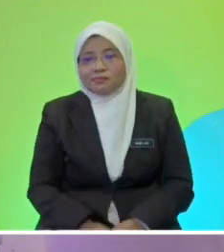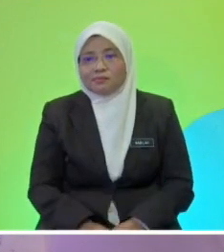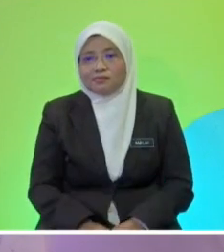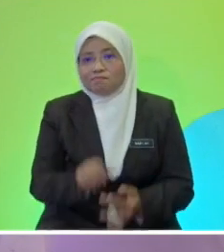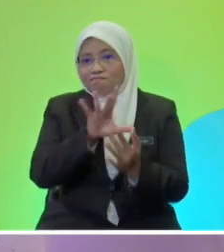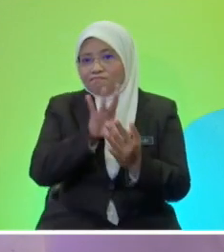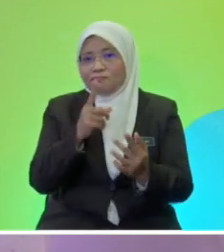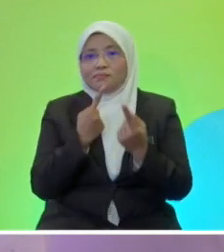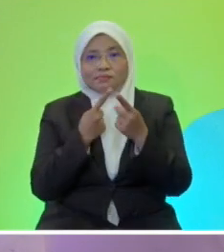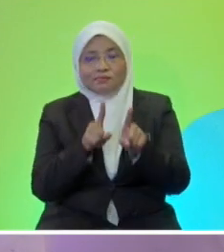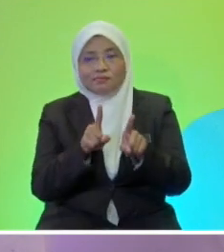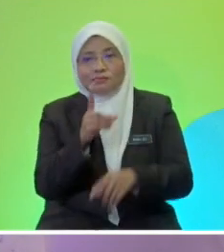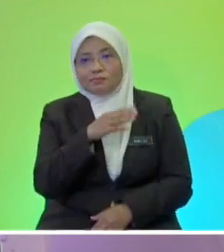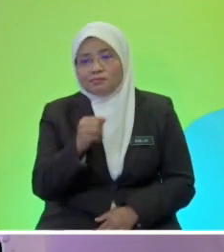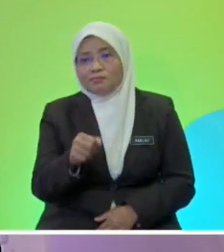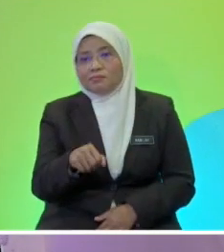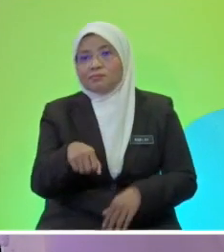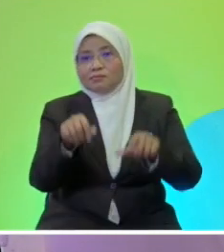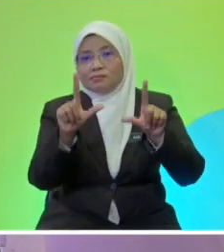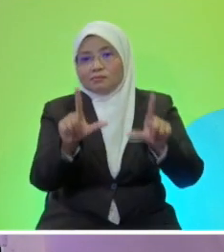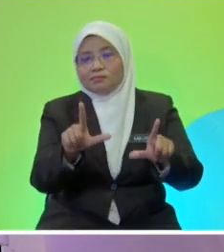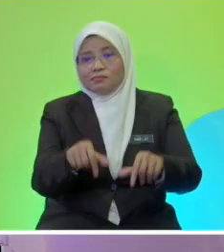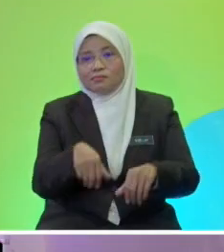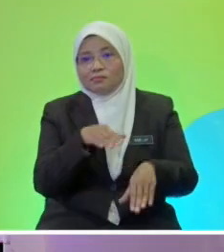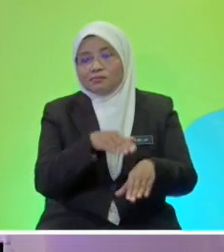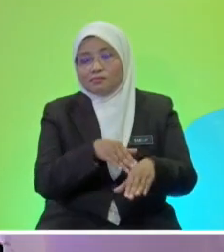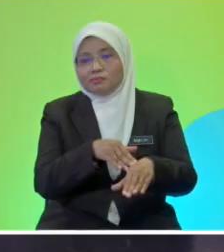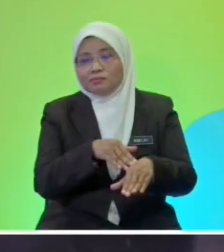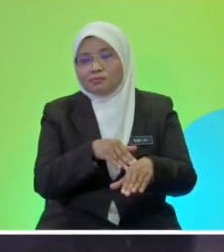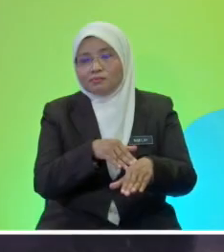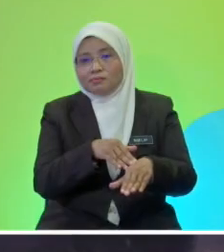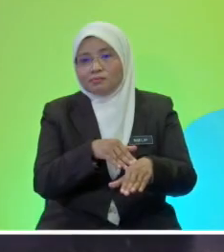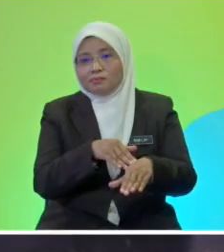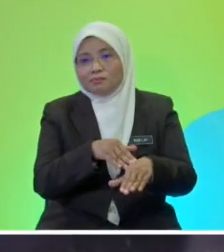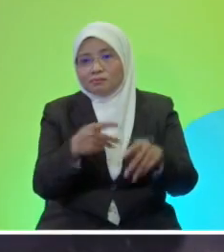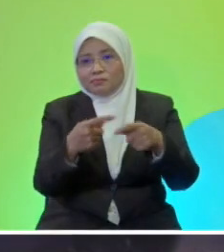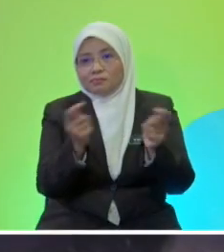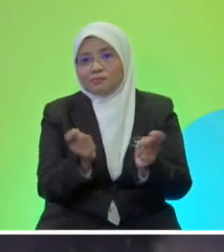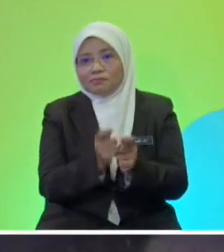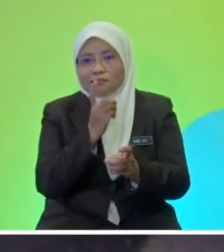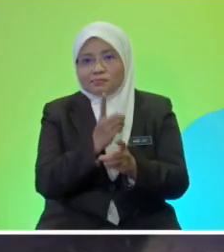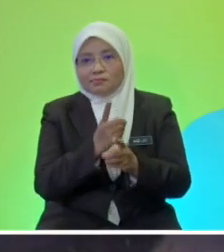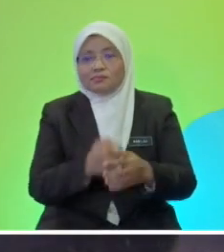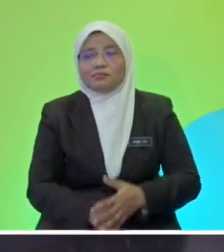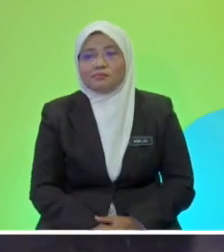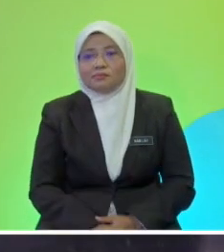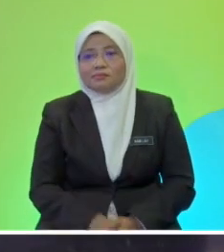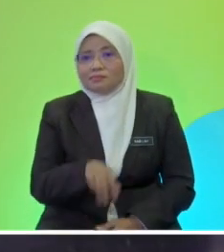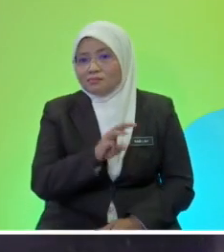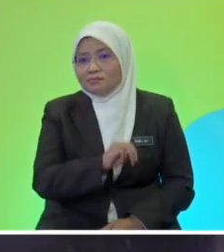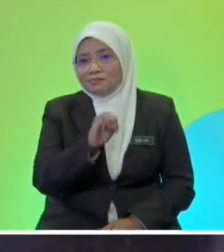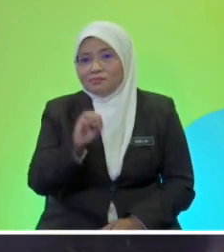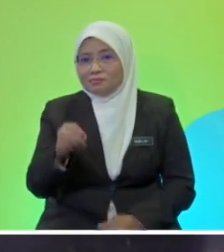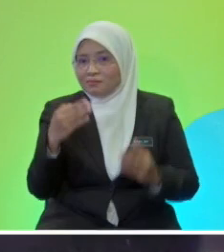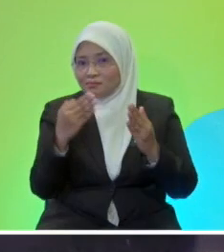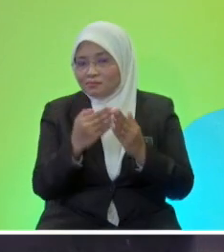dan Letakkan pada langkah yang pertama sehingga langkah yang keempat oke boleh coba di rumah